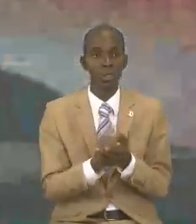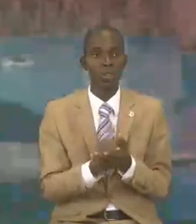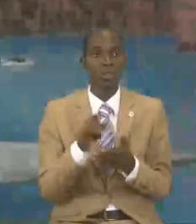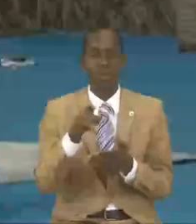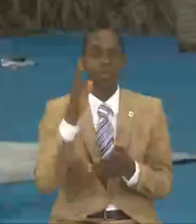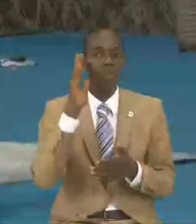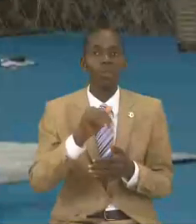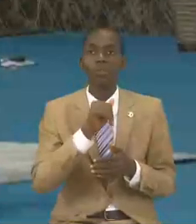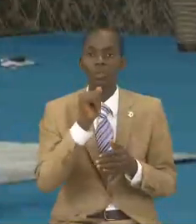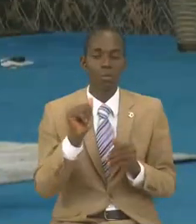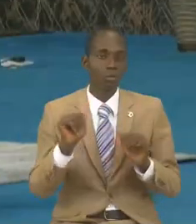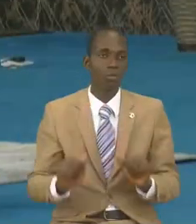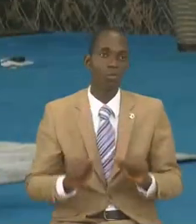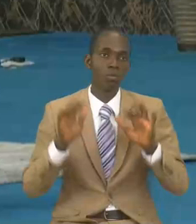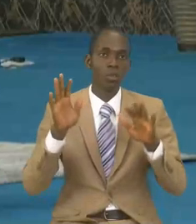pas